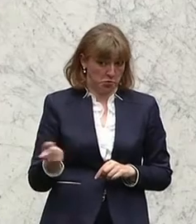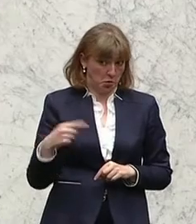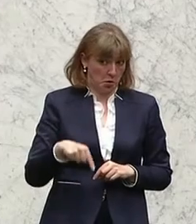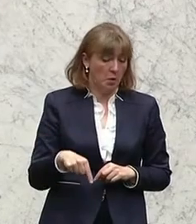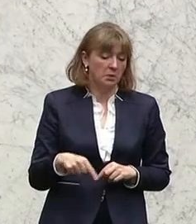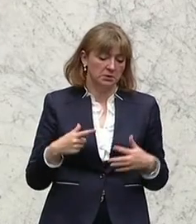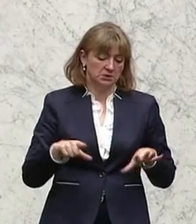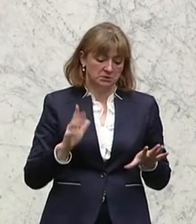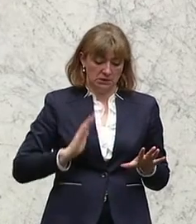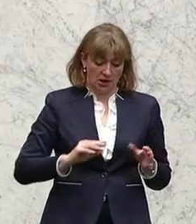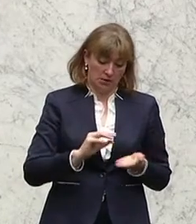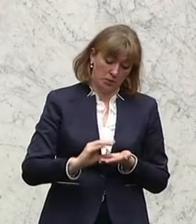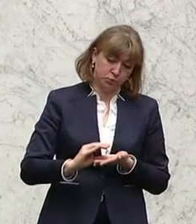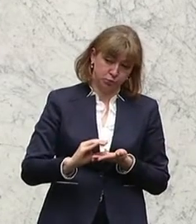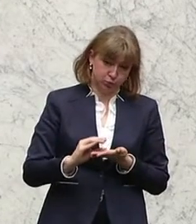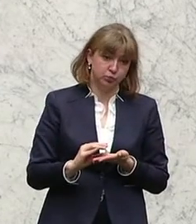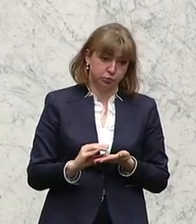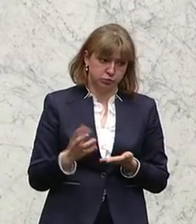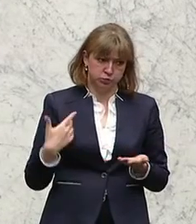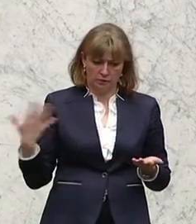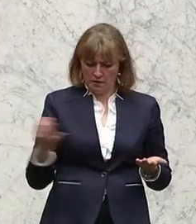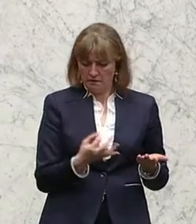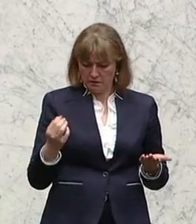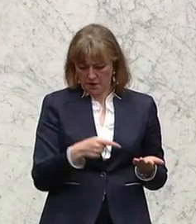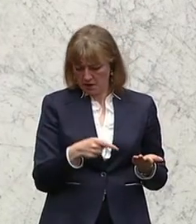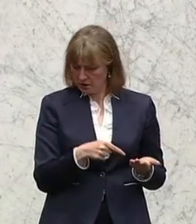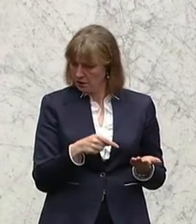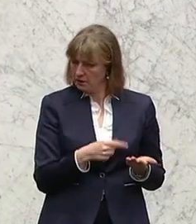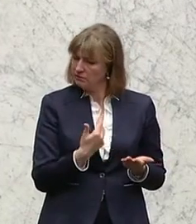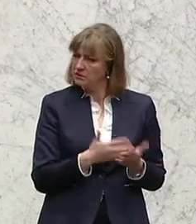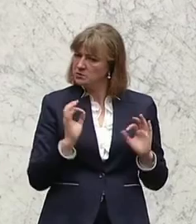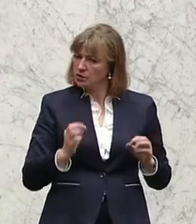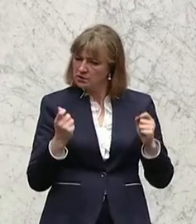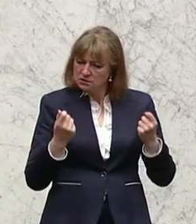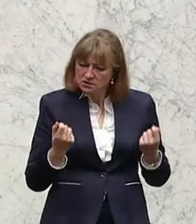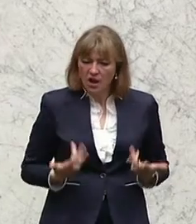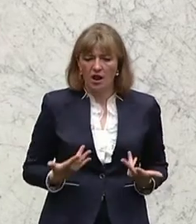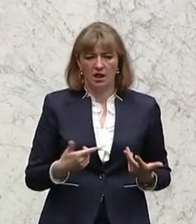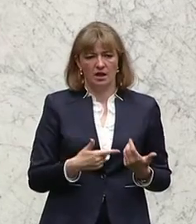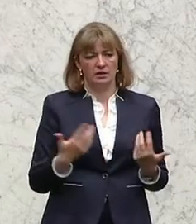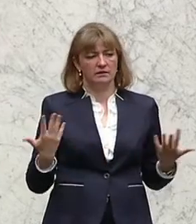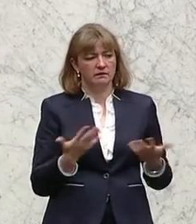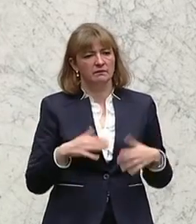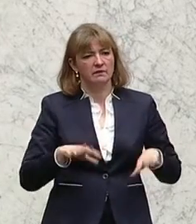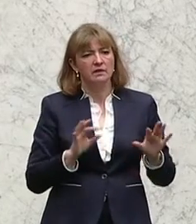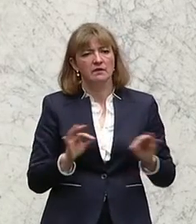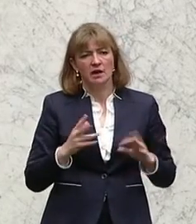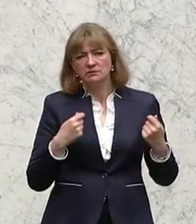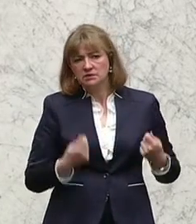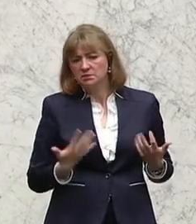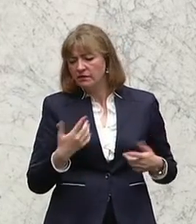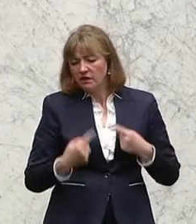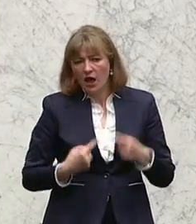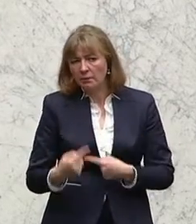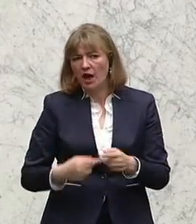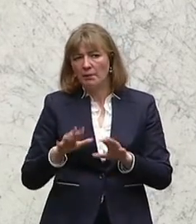haben in 17 Seiten viele Dinge hinterfragt, was jetzt die konkreten Zahlen sind, für wie viele Asylverfahren